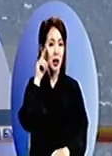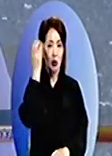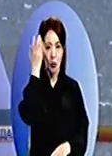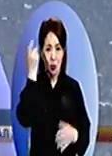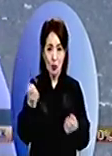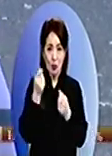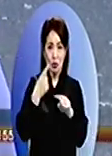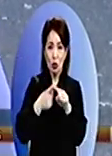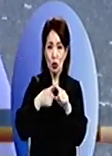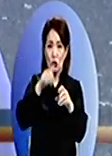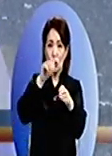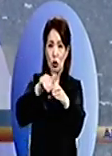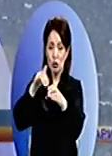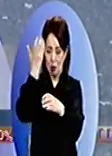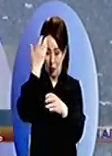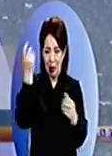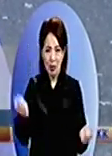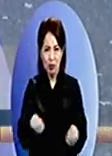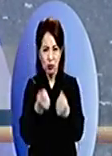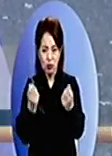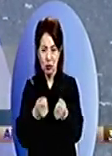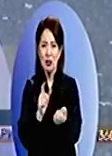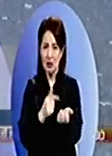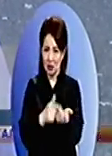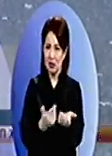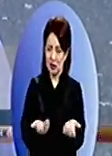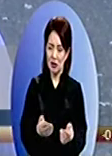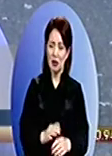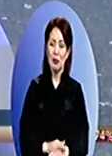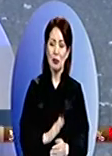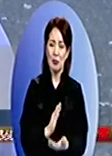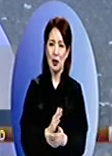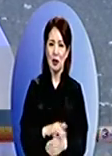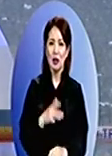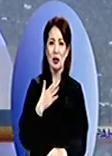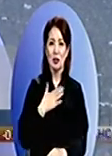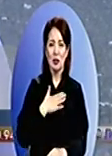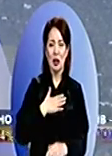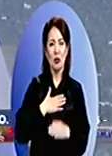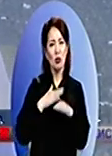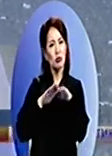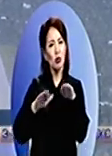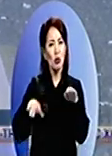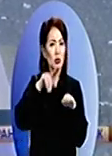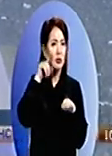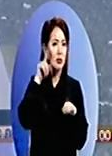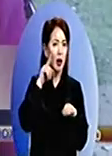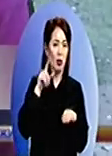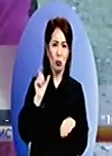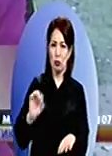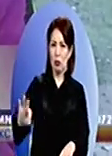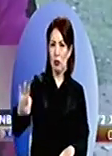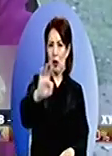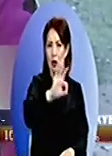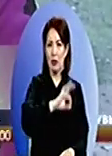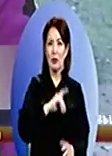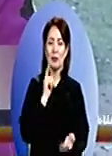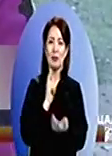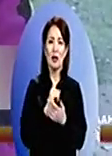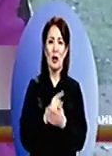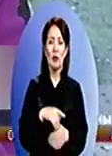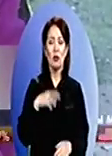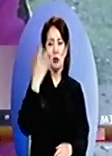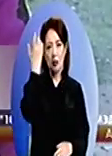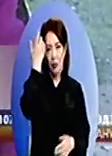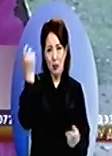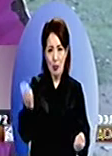малчит одоо малаа малчилын үлгийг хэрэг тавина одоо. Одоо тэгэл маний үеэс доошоо залуу малчит яваархан байхгүй. Заавал малчиг 15